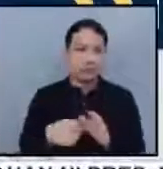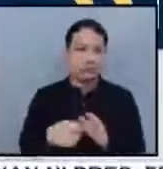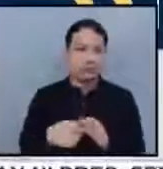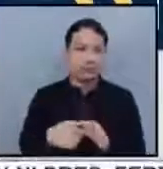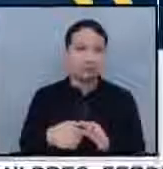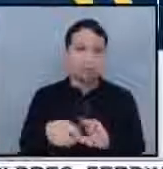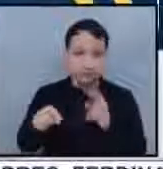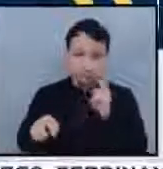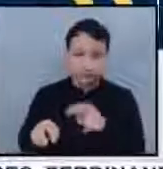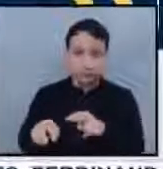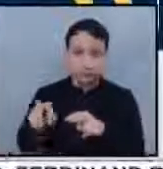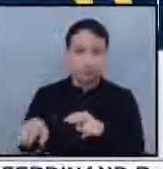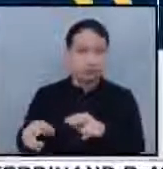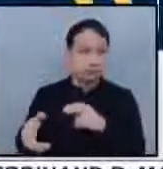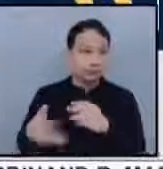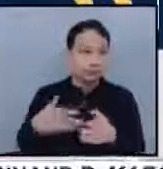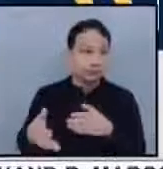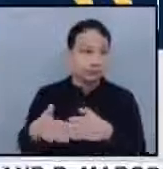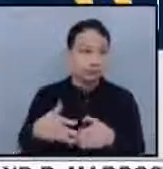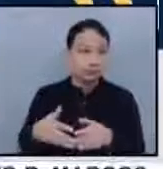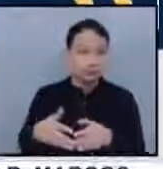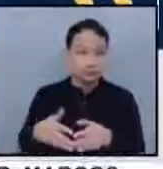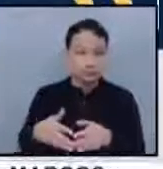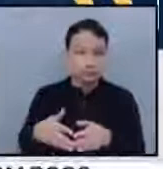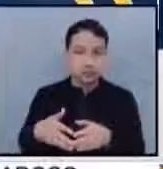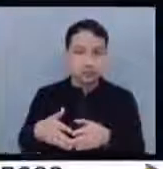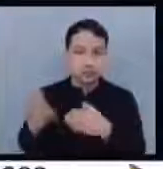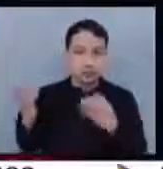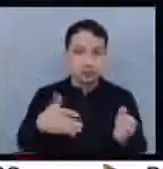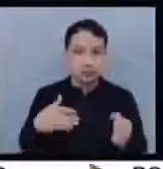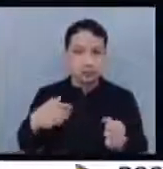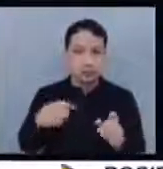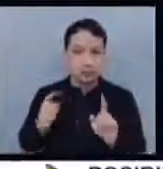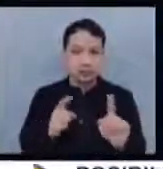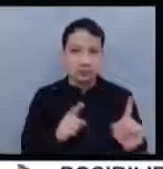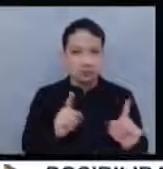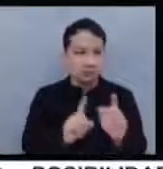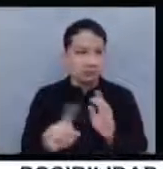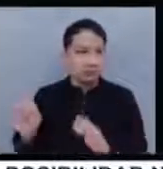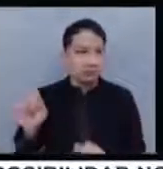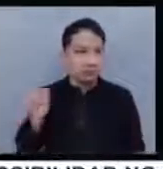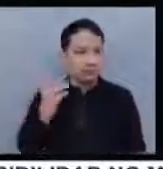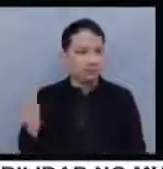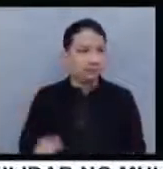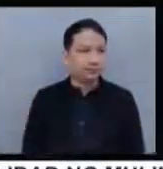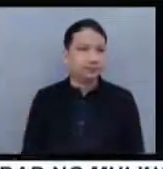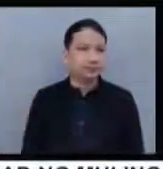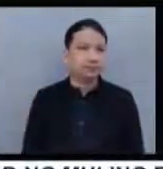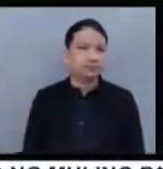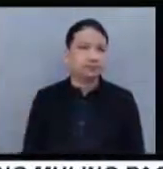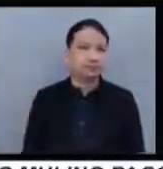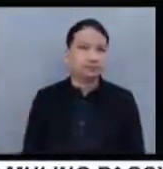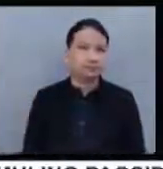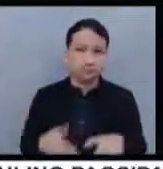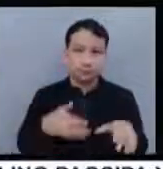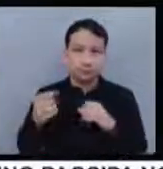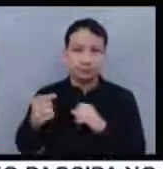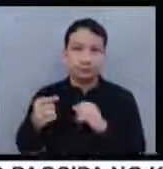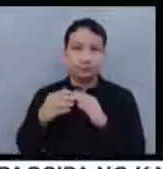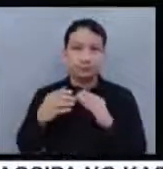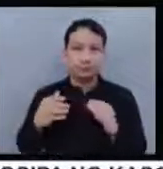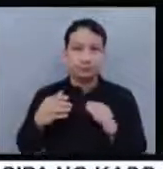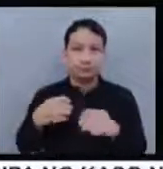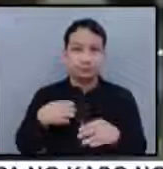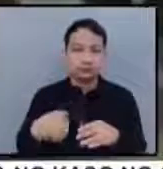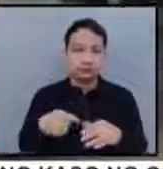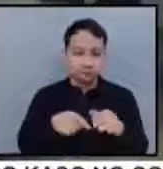may mga magre-responding polis, umalis siya. Rumisponde ang mga polis sa pang-iiskandalo at saka tumakas ang